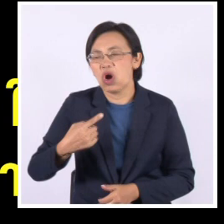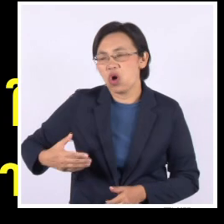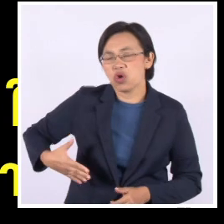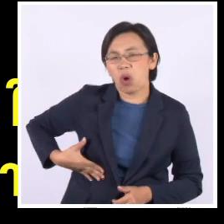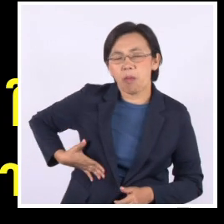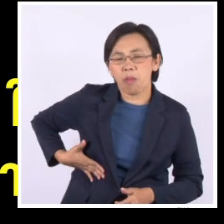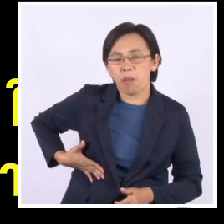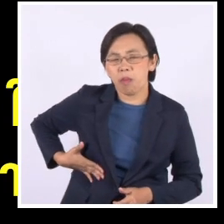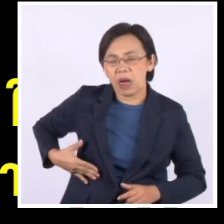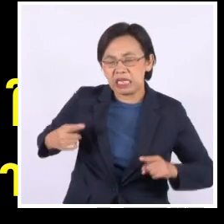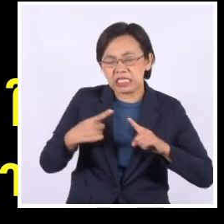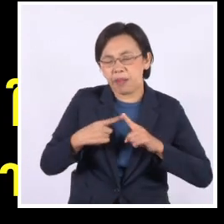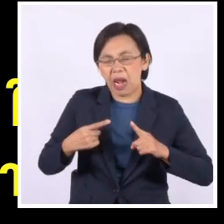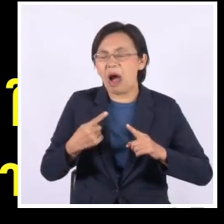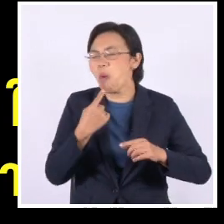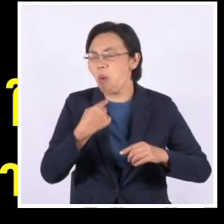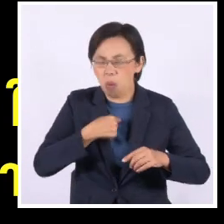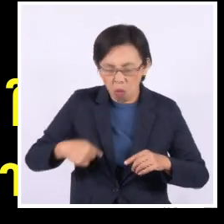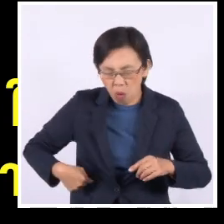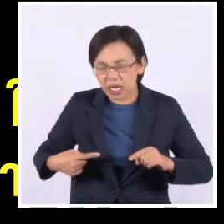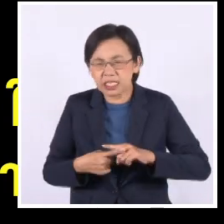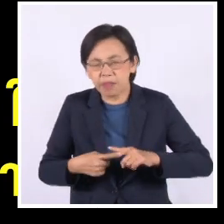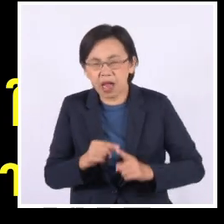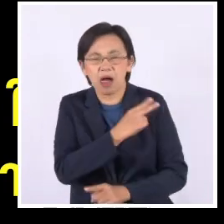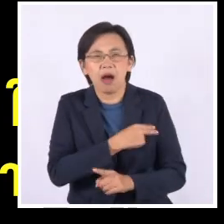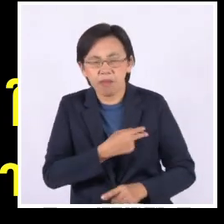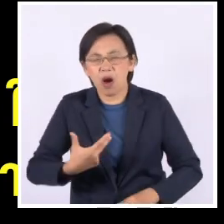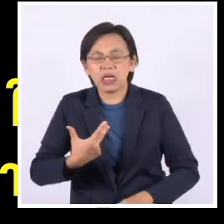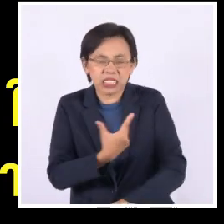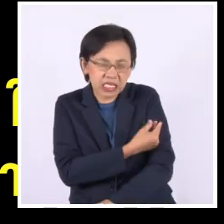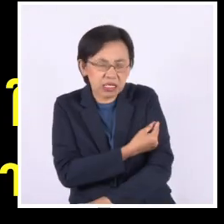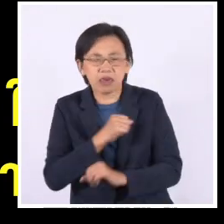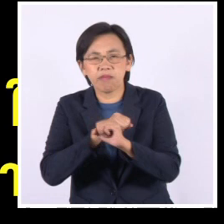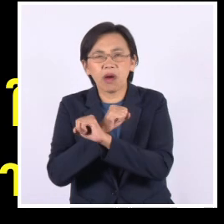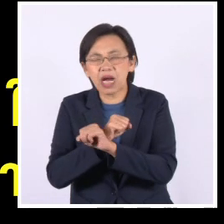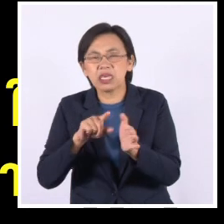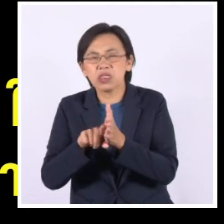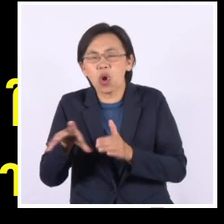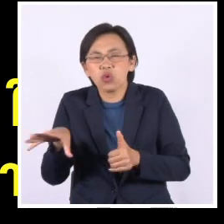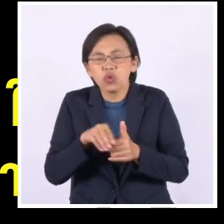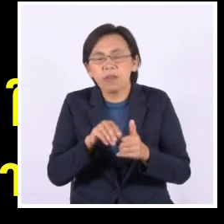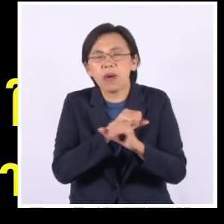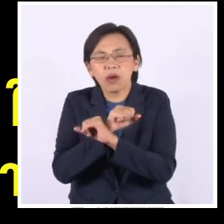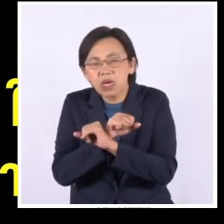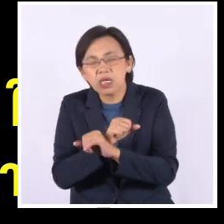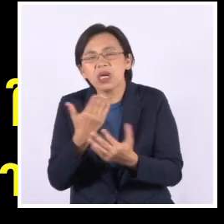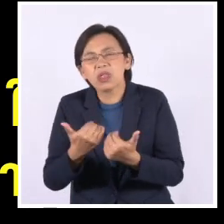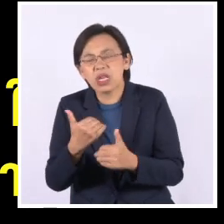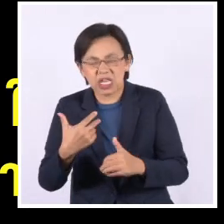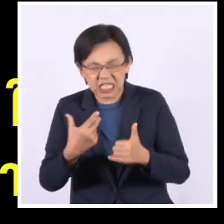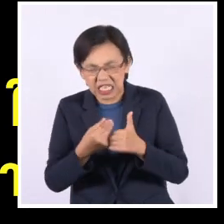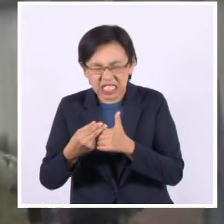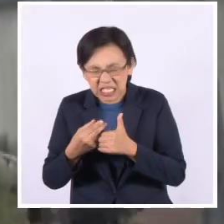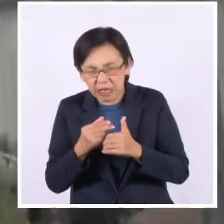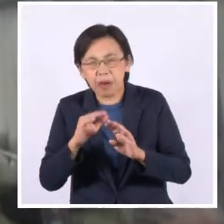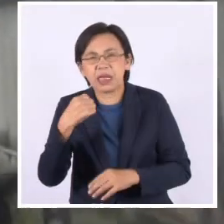ด้วยก็เจ็บไปทั้งตัวค่ะหมอรักษานะก็ฉีดยากันบาดทะยักทุกอย่างรวมเป็น10เข็มกลับมานอนรักษาตัวอยู่ที่บ้าน